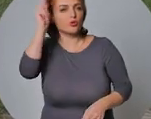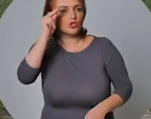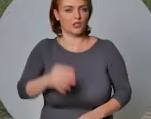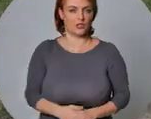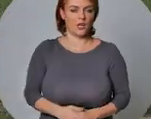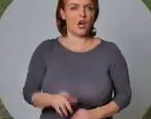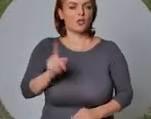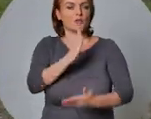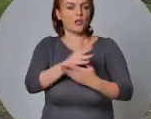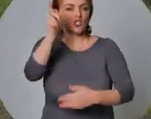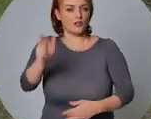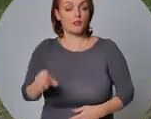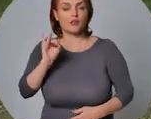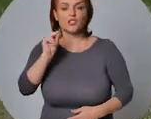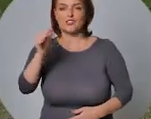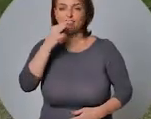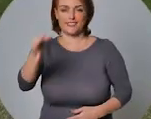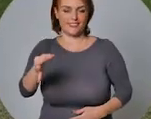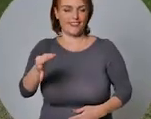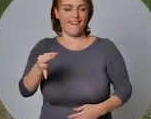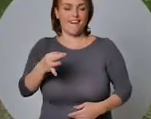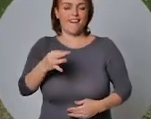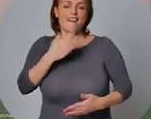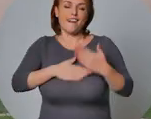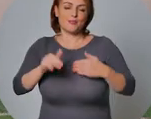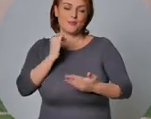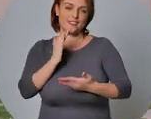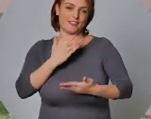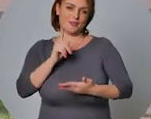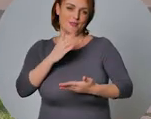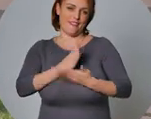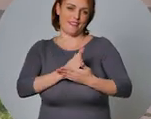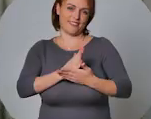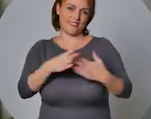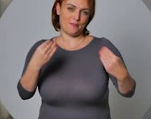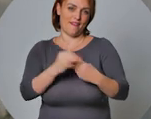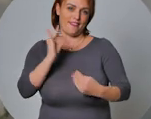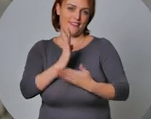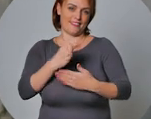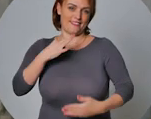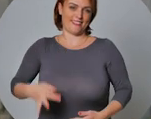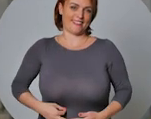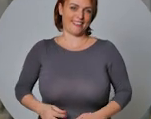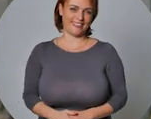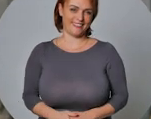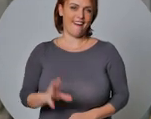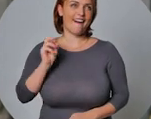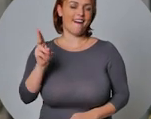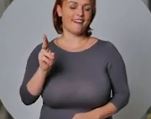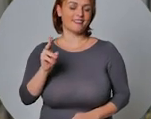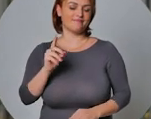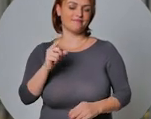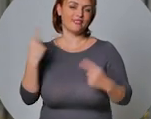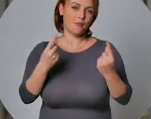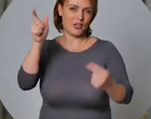spun, mă mândresc mult cu băițar, copilaș. Că am devenit și eu o familie, ca orice persoană.